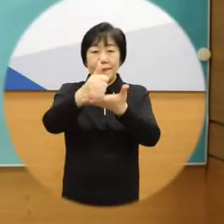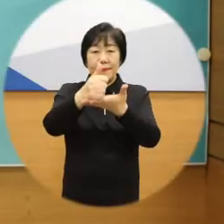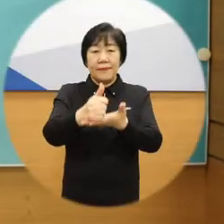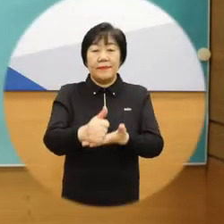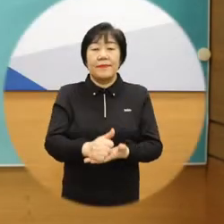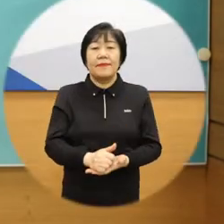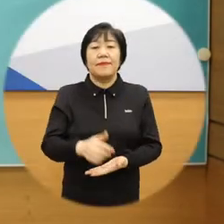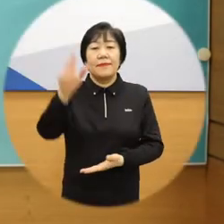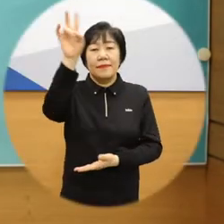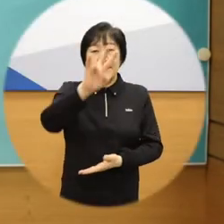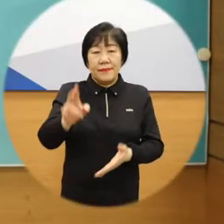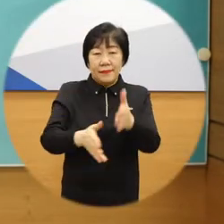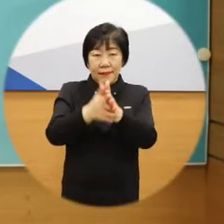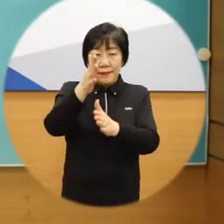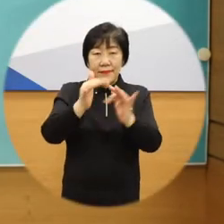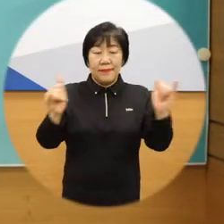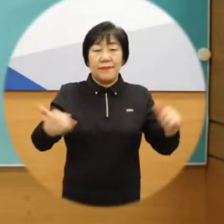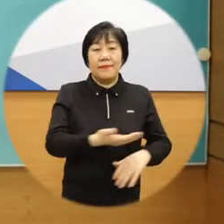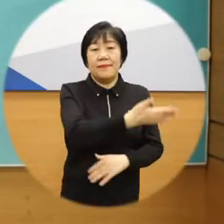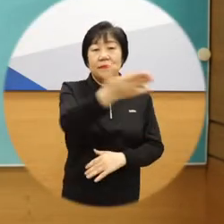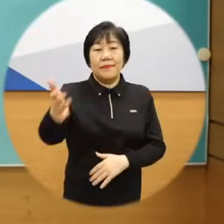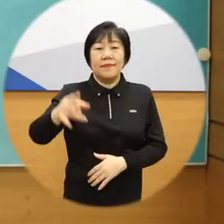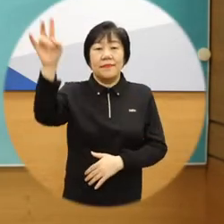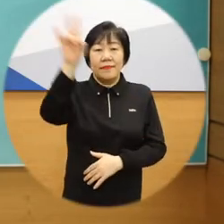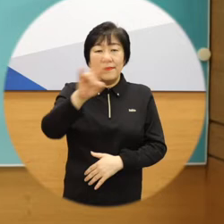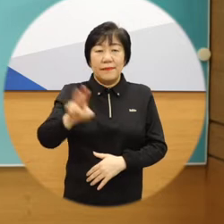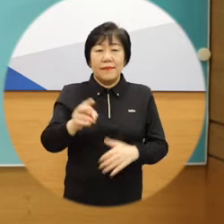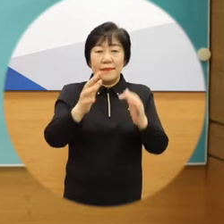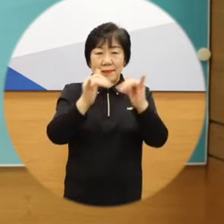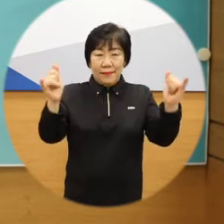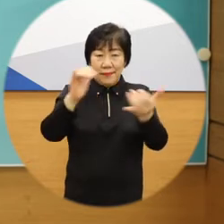존경하는 시민 여러분, 시흥시장 임병택입니다.